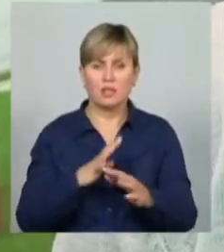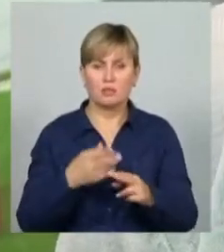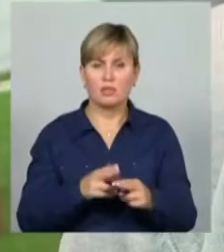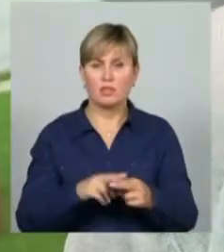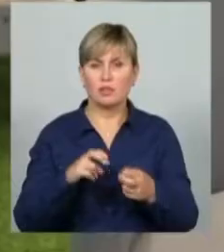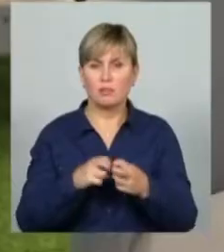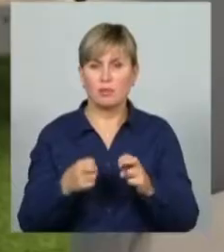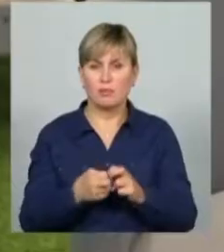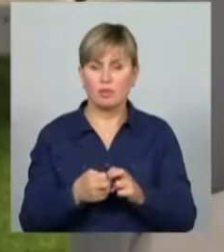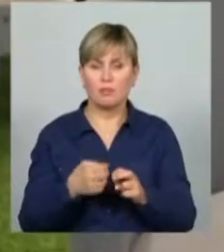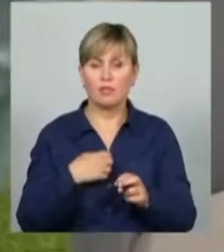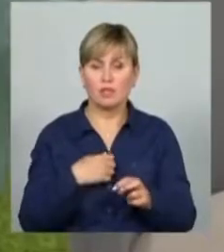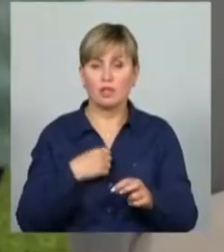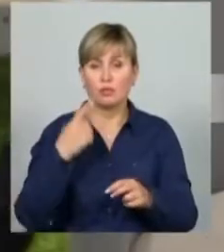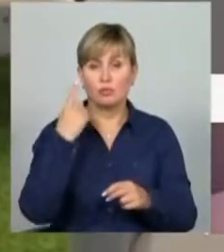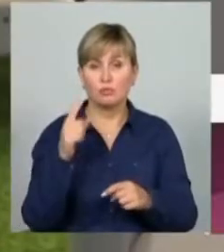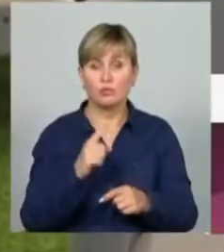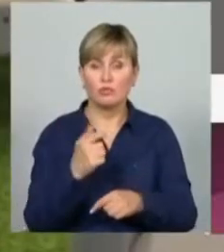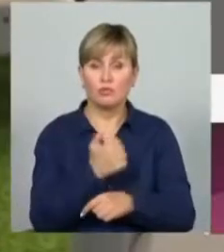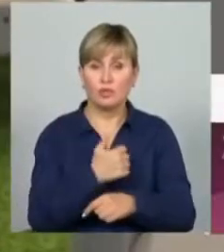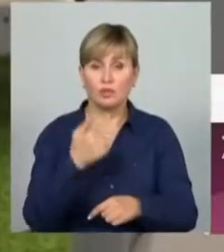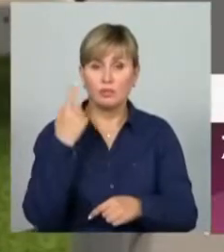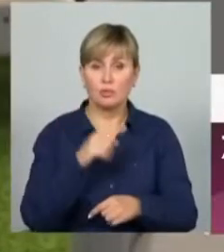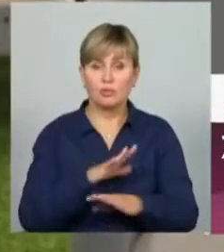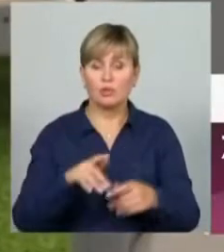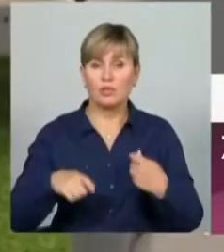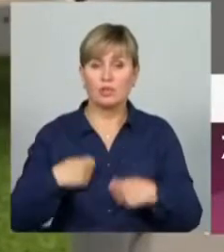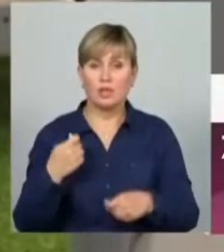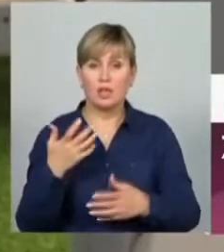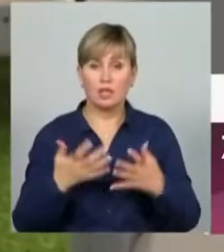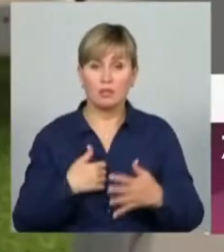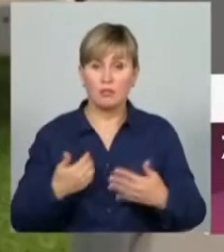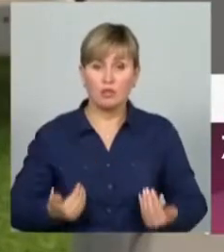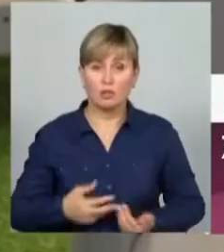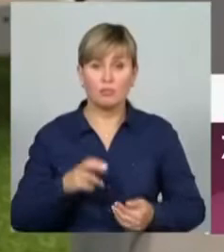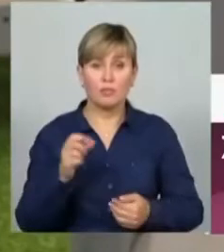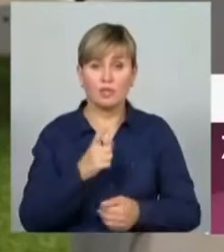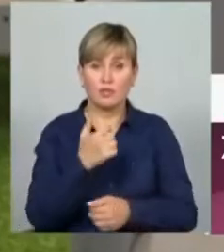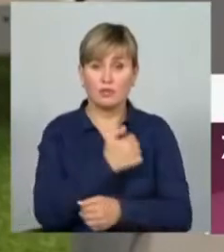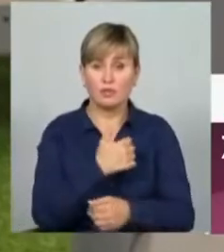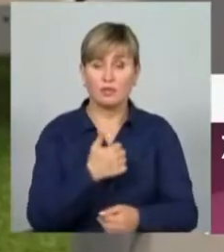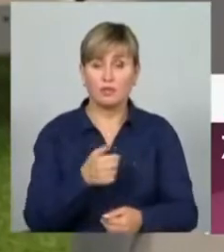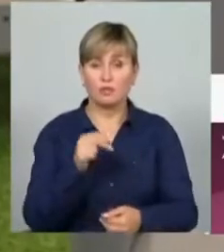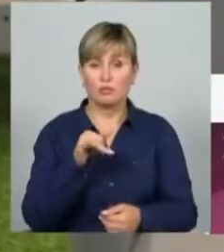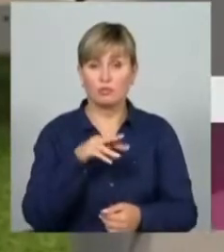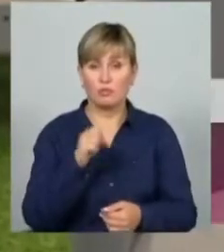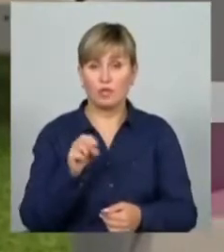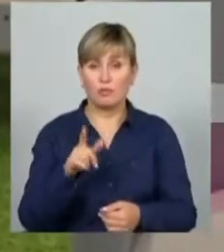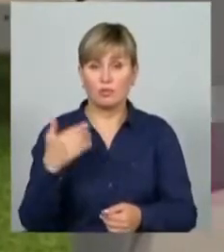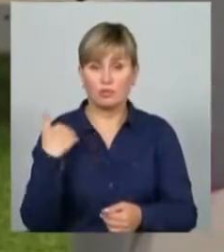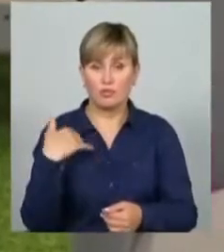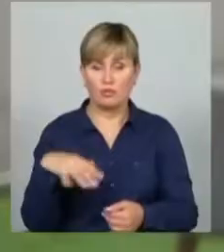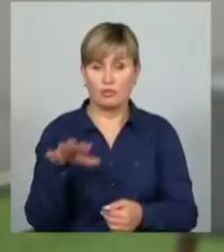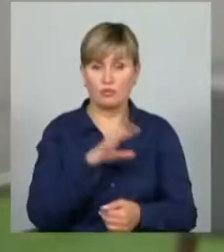проблем, предрассудков. Все равно я считаю, что вакцины придумали не зря. Как говорится, если бы мы жили без вакцин, то чума бы выкосила уже давно